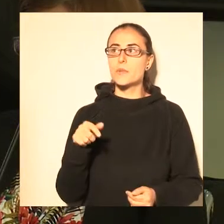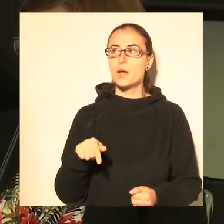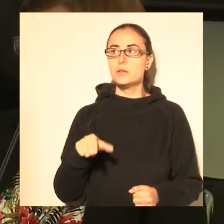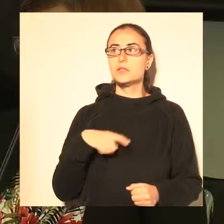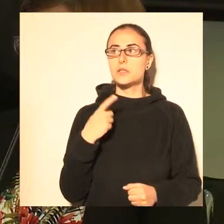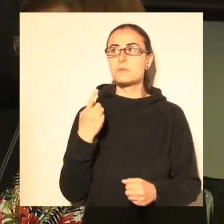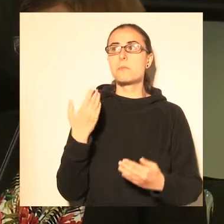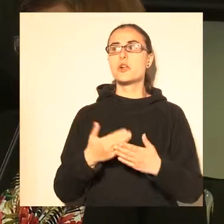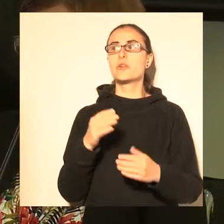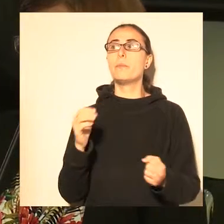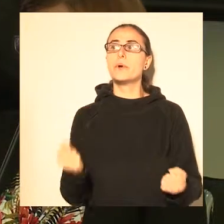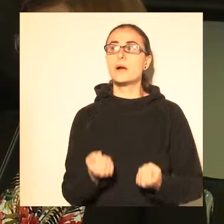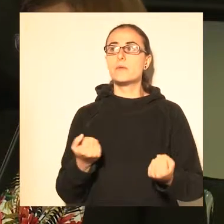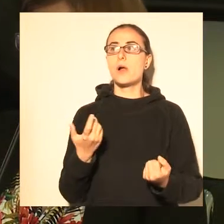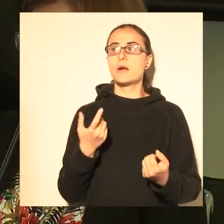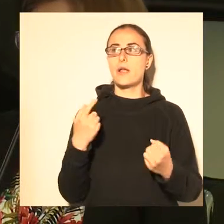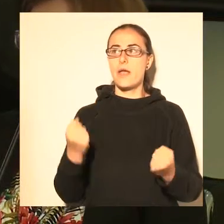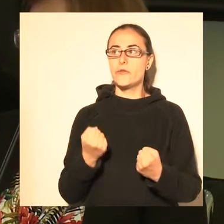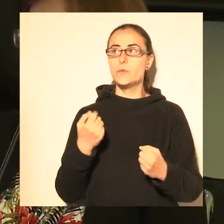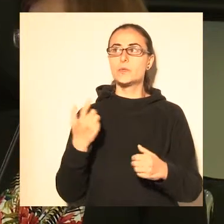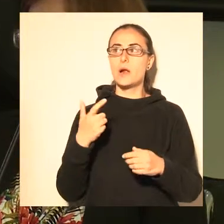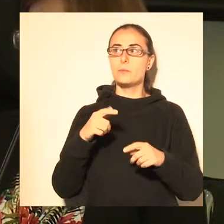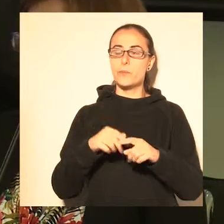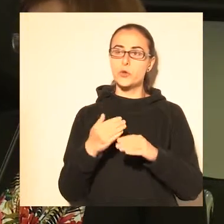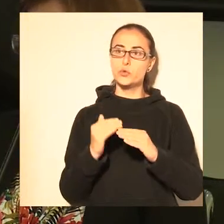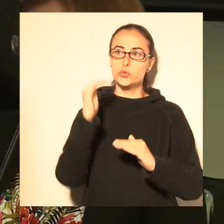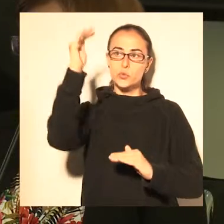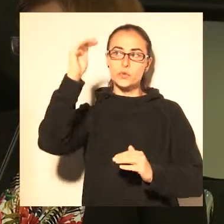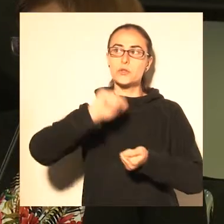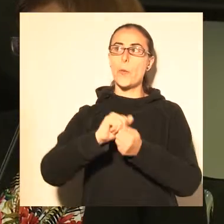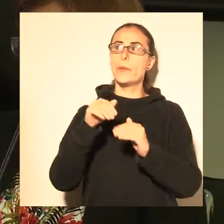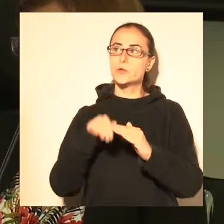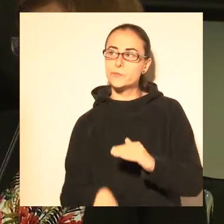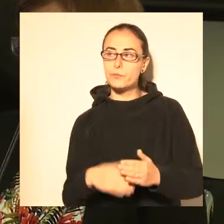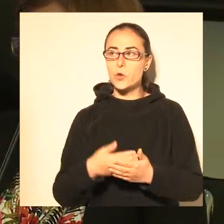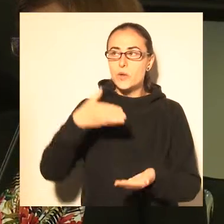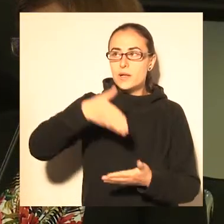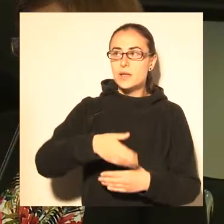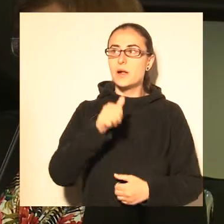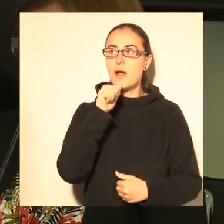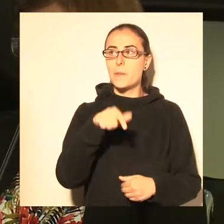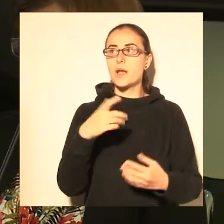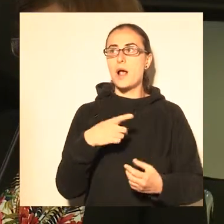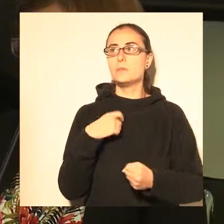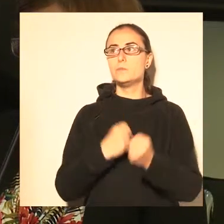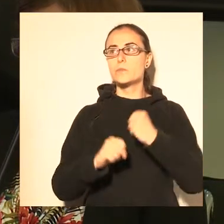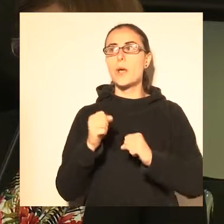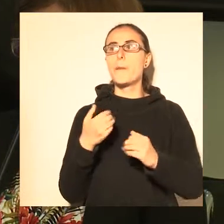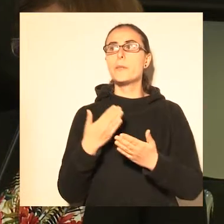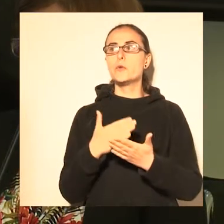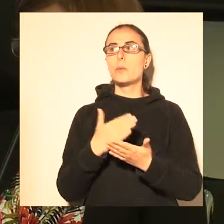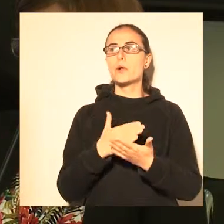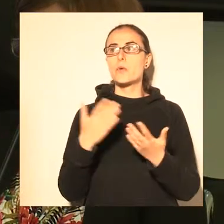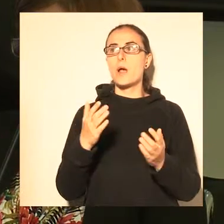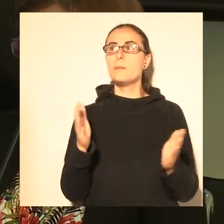fiind ușor submersibil practic el face jumătate de efort ca să și ridice fundulețul că jumătate din genunchi intră în apă și pe urmă trecem la saltea pe